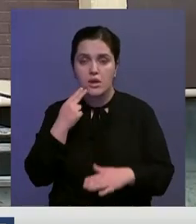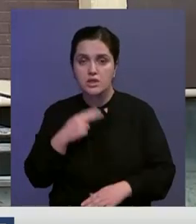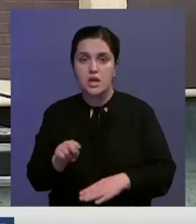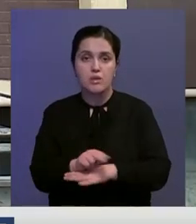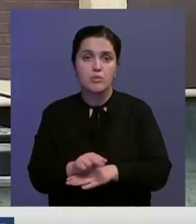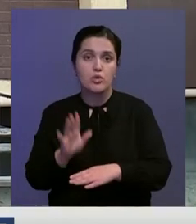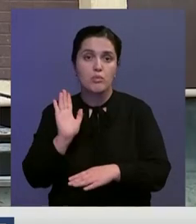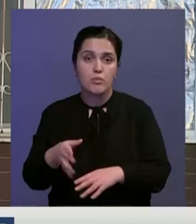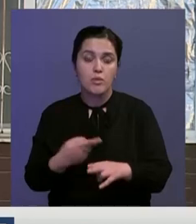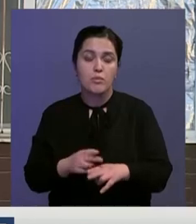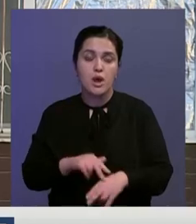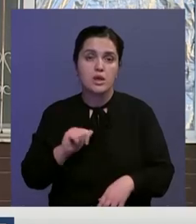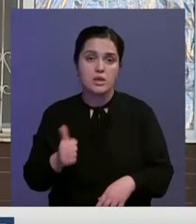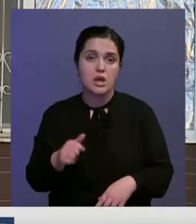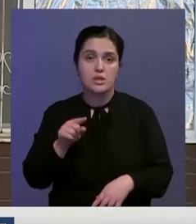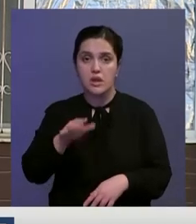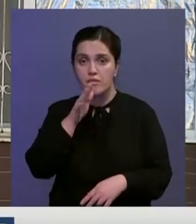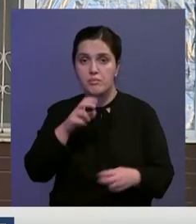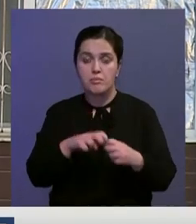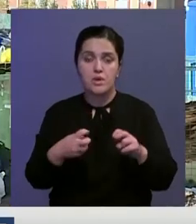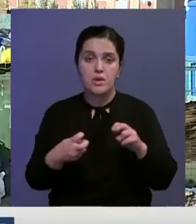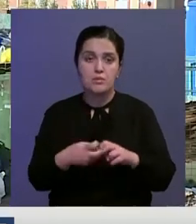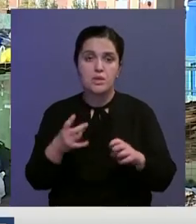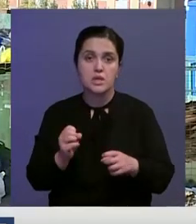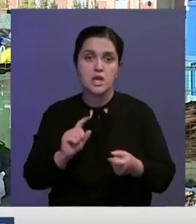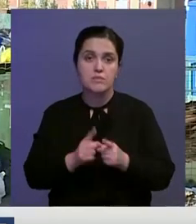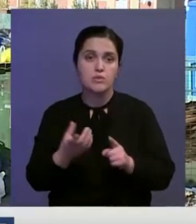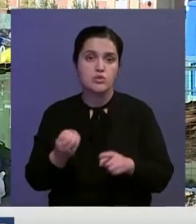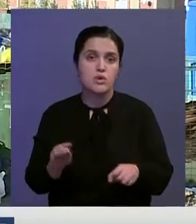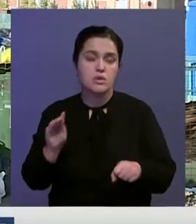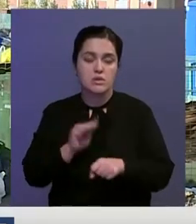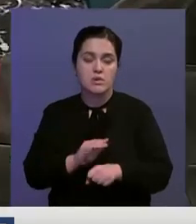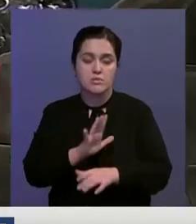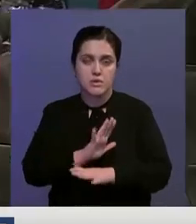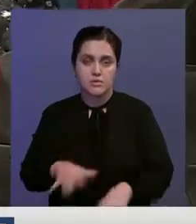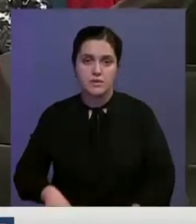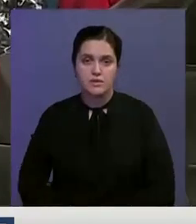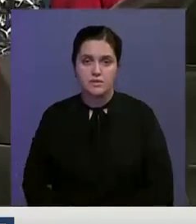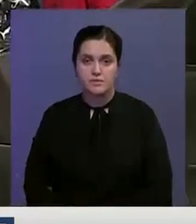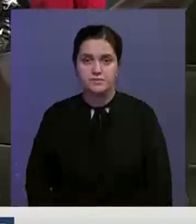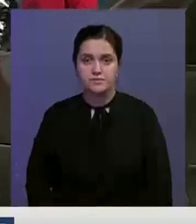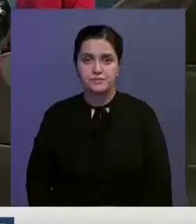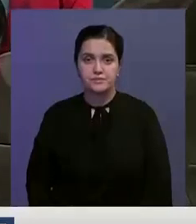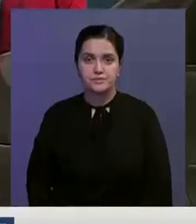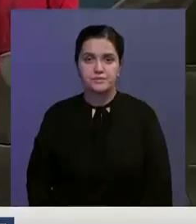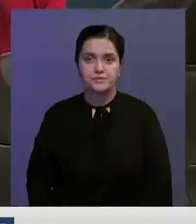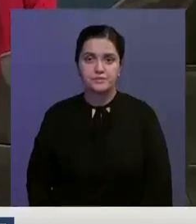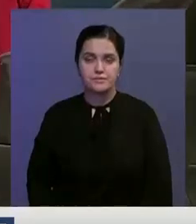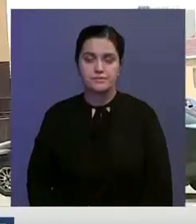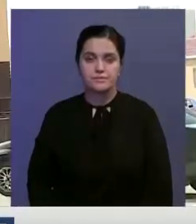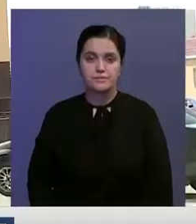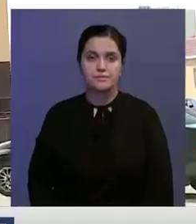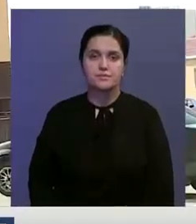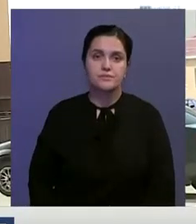ремонт. Главное, чтобы к этому моменту эта проблема не сменилась какой-нибудь другой, признаются жильцы. Зинара Абдирова, Айнадин